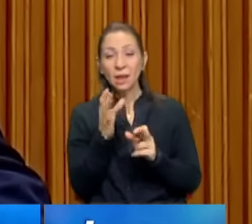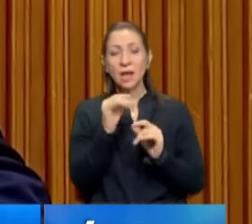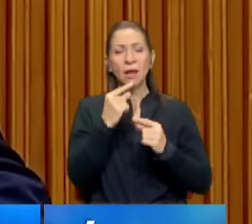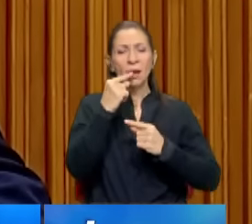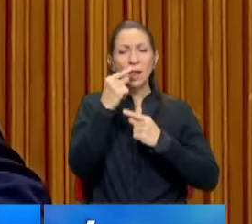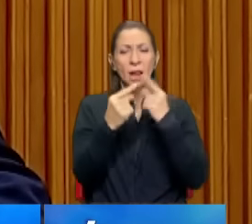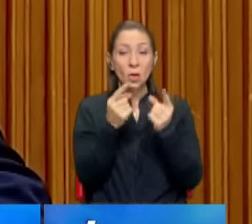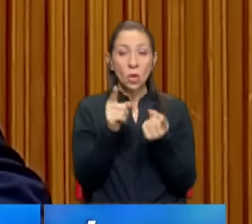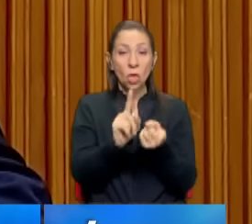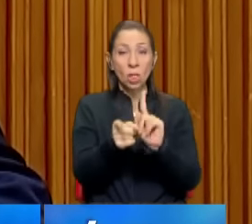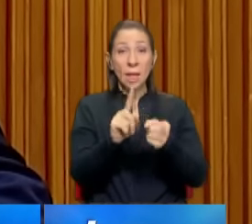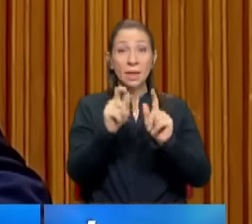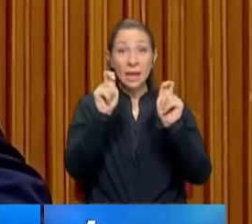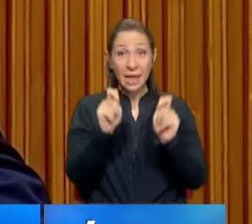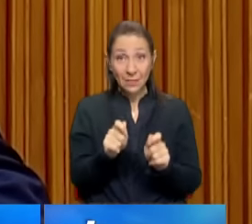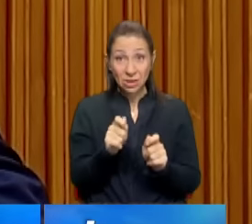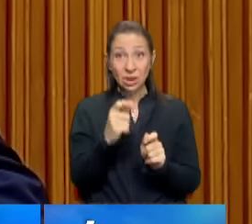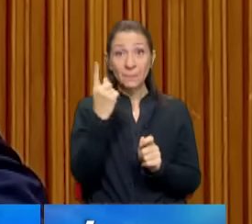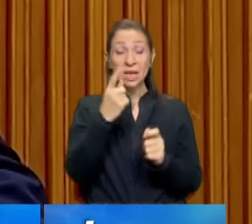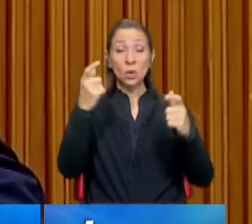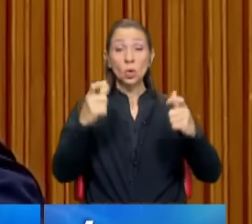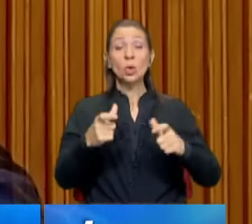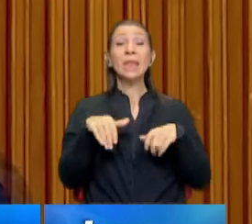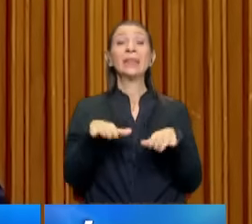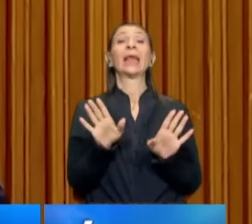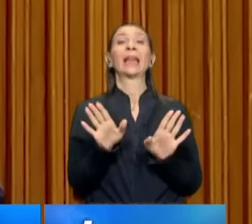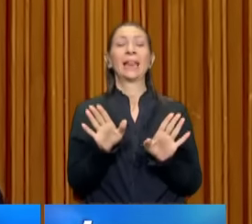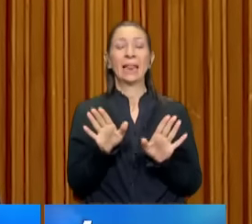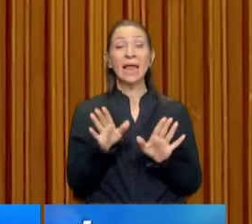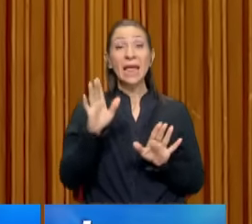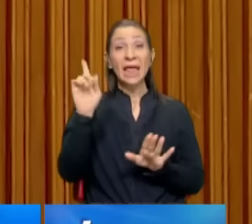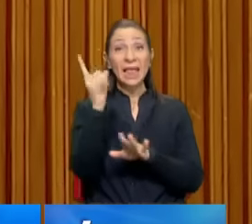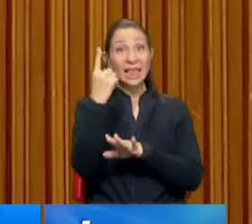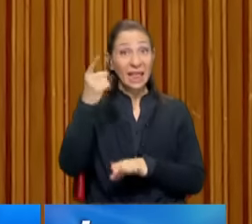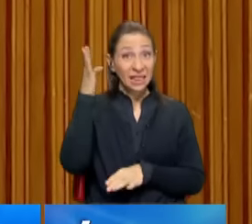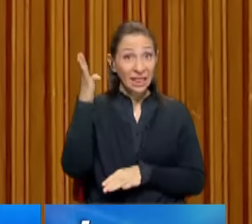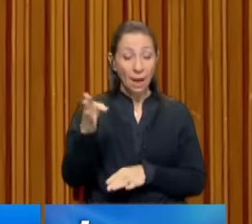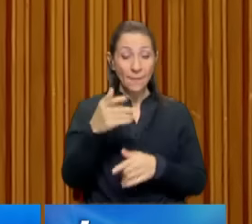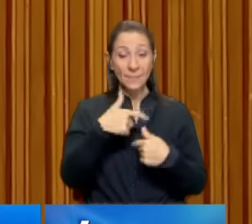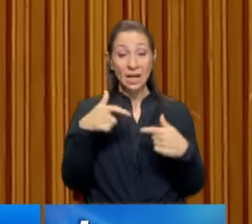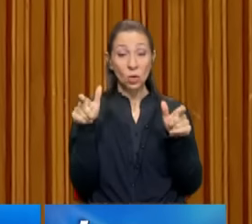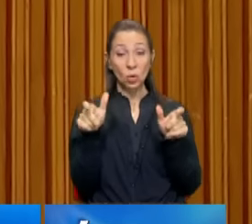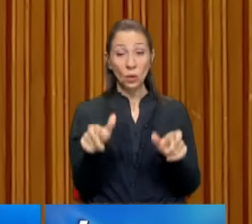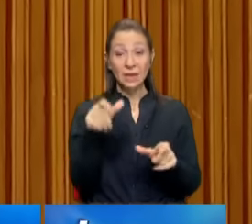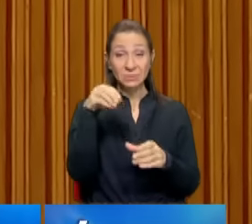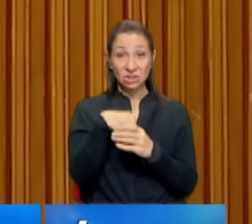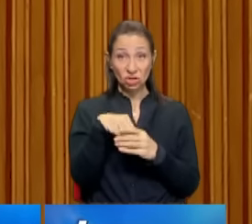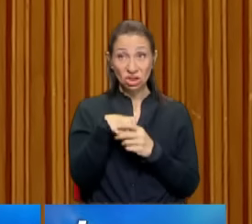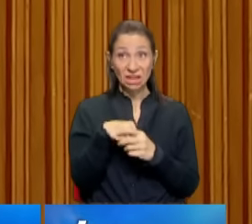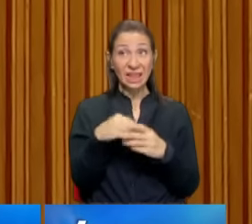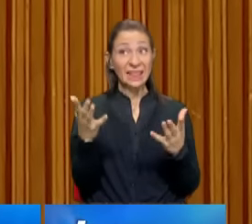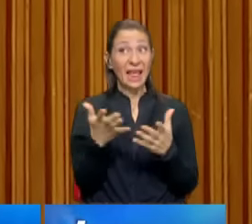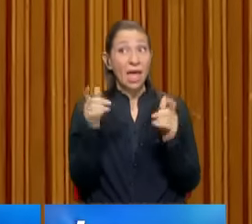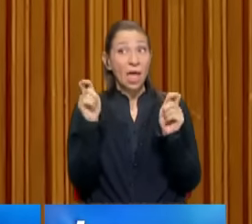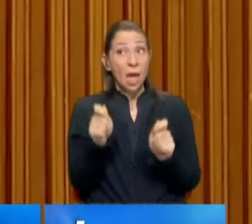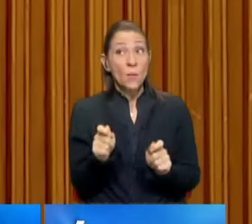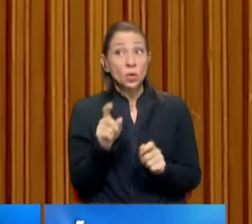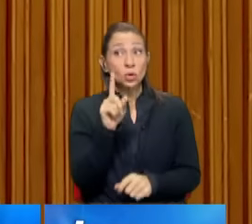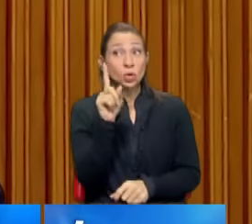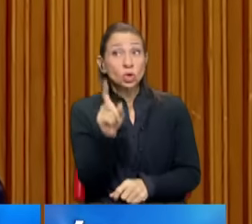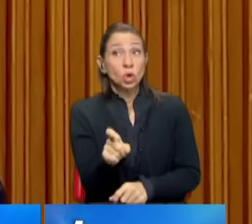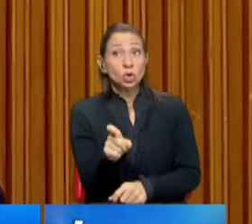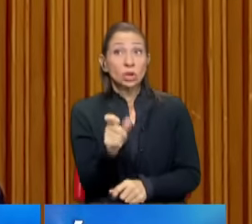hamasetle yönlendirilebilecek bir ülke değildir. İktidar milli güvenliğimiz için ne yapıyor